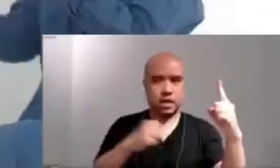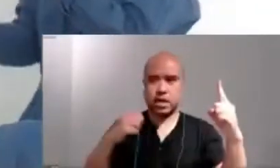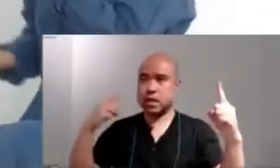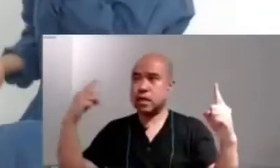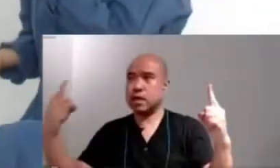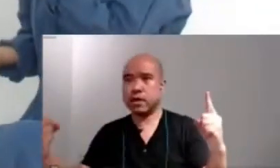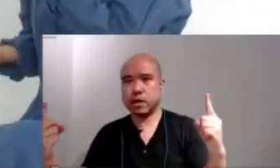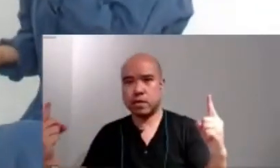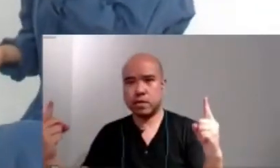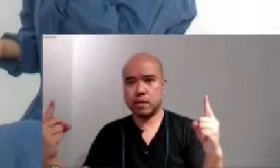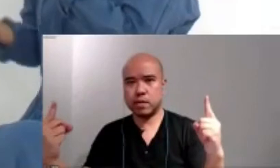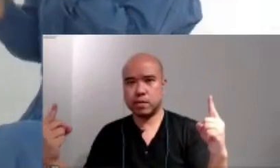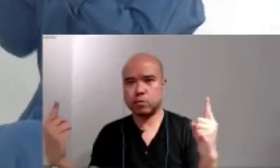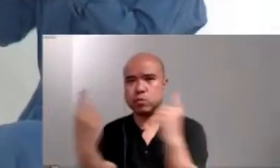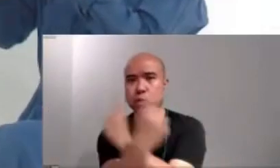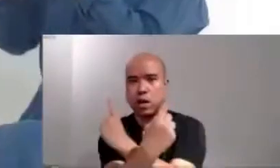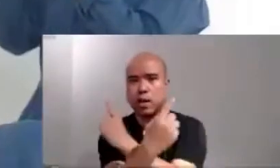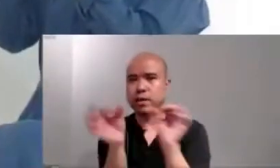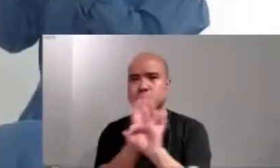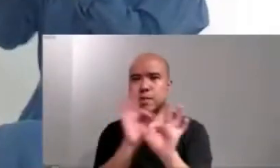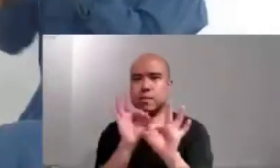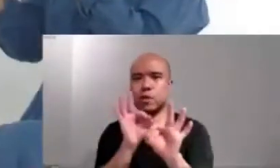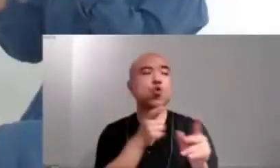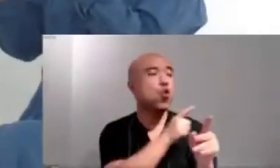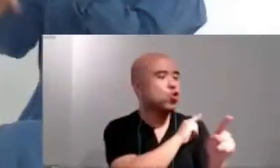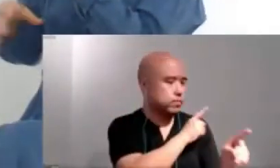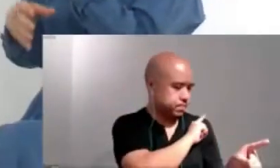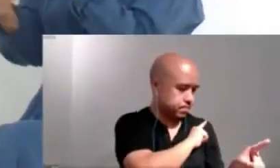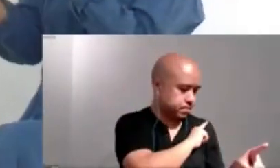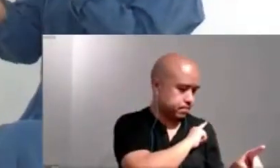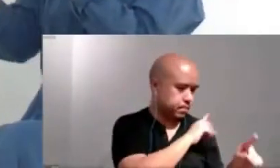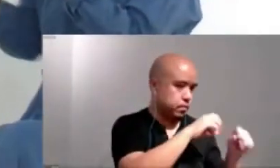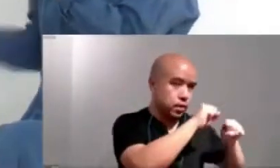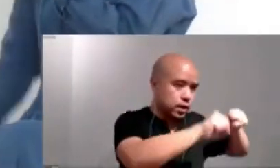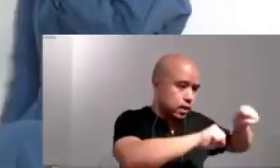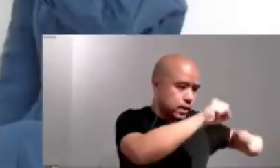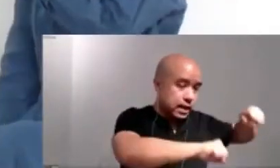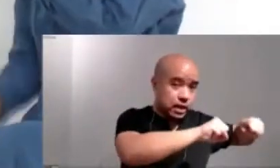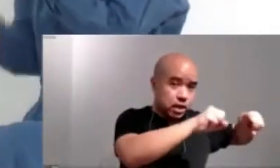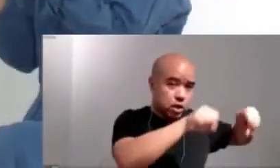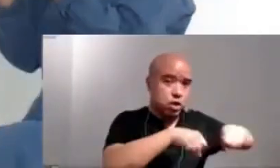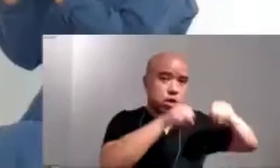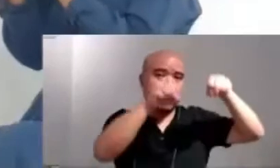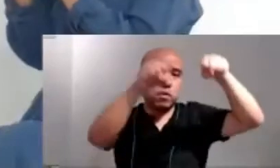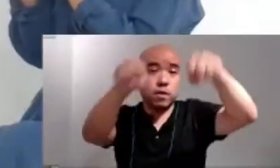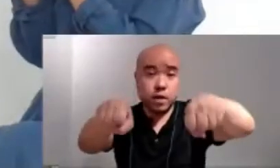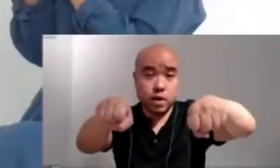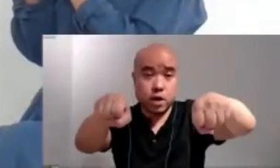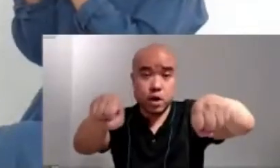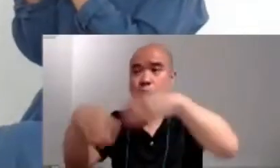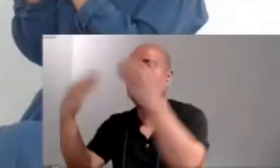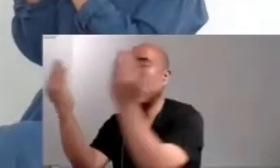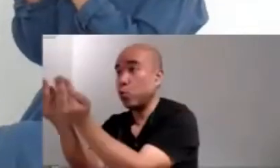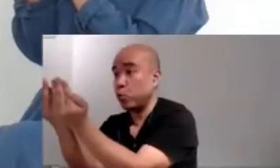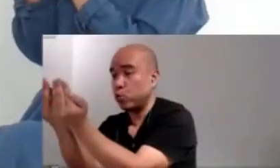一套模型，即係唔係咁樣嘅，即係佢哋只係將即係可能一架單車，可能佢只係攞走本書都唔出奇嘅。 哇！